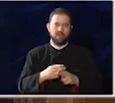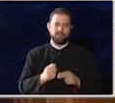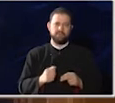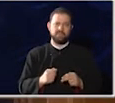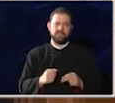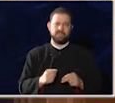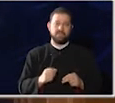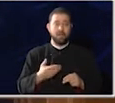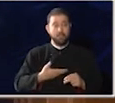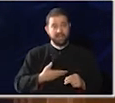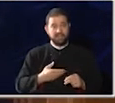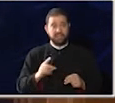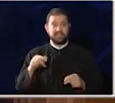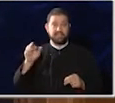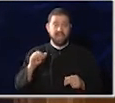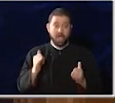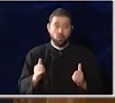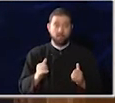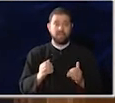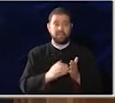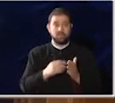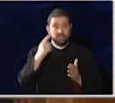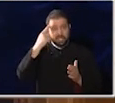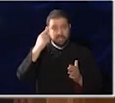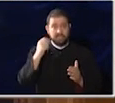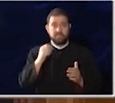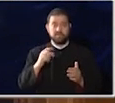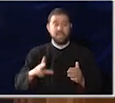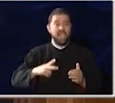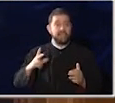sau la nimic, nu? La neant.